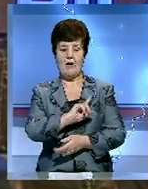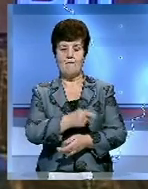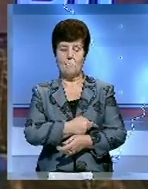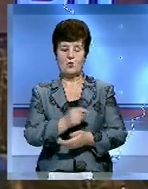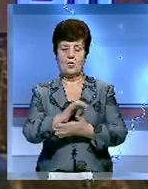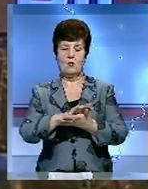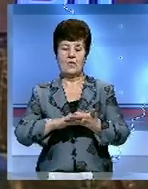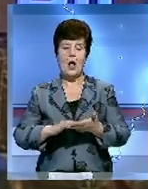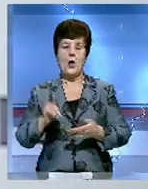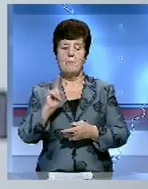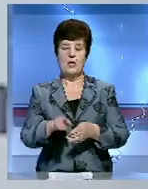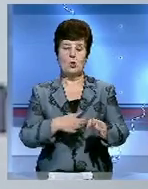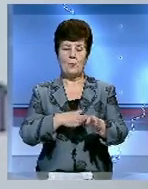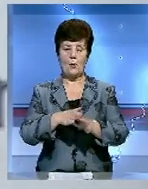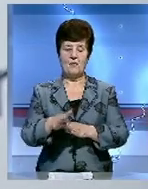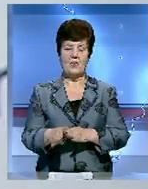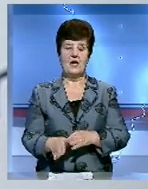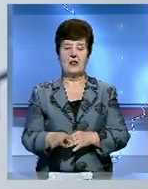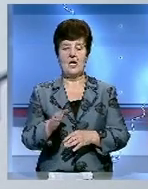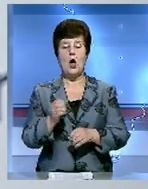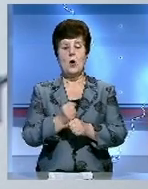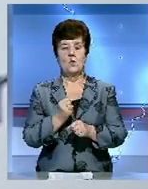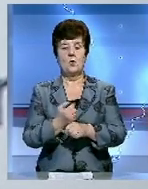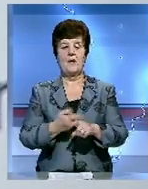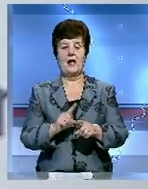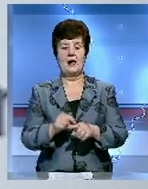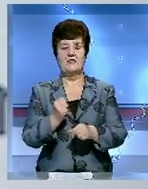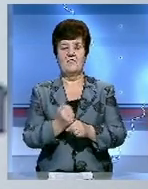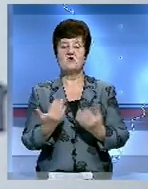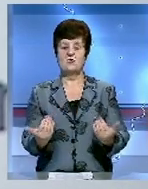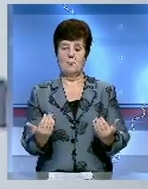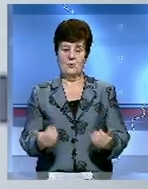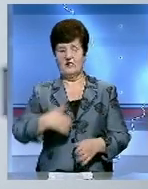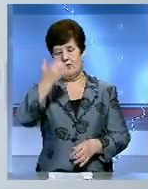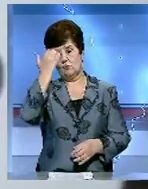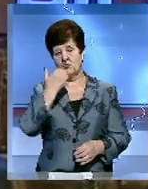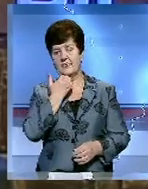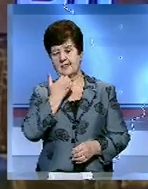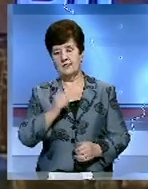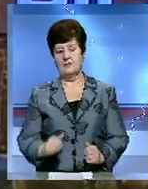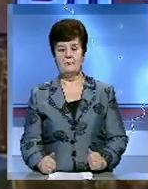pentru promovarea lucrurilor pe care le face și la moment. Vă mulțumesc!